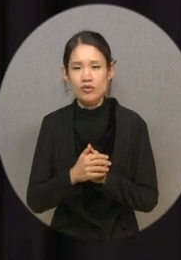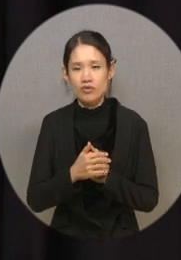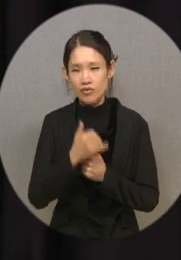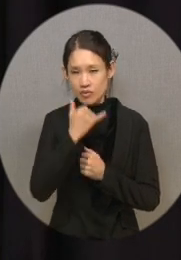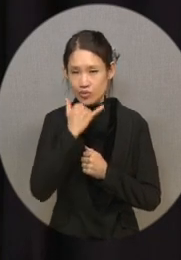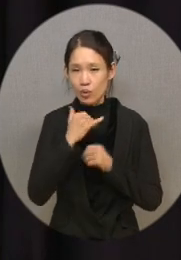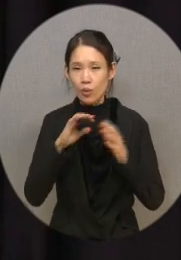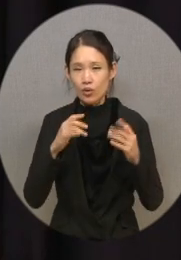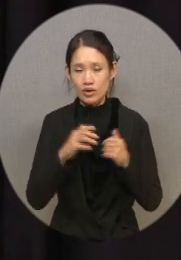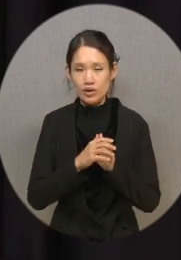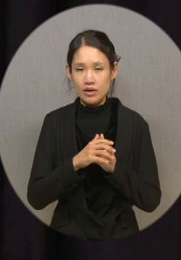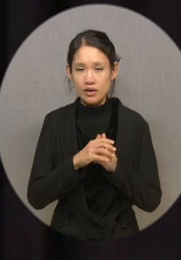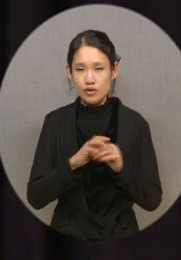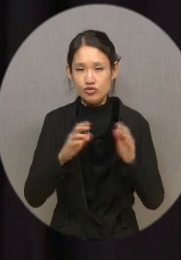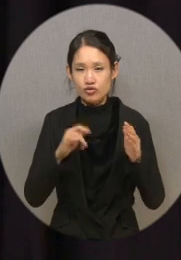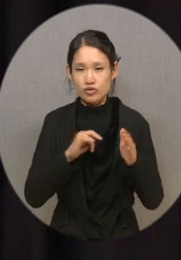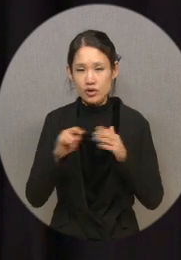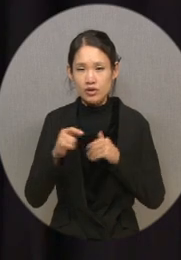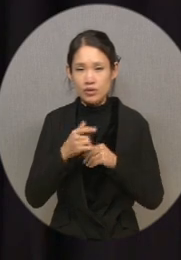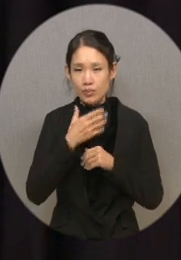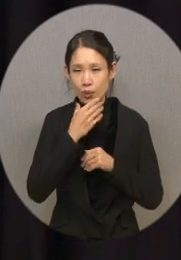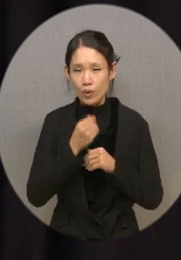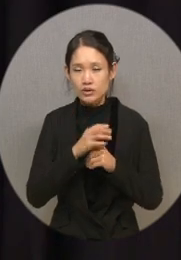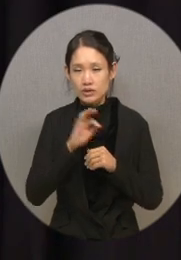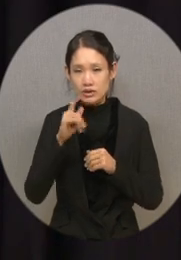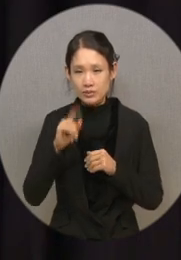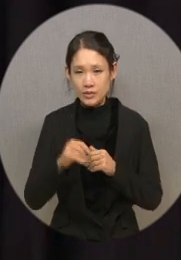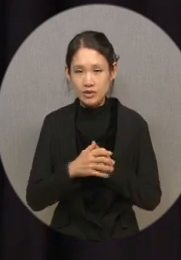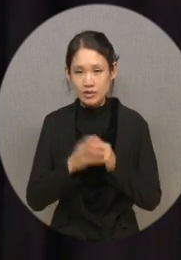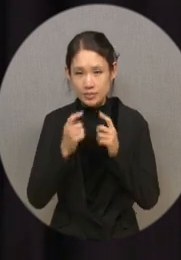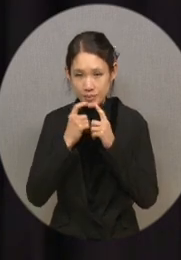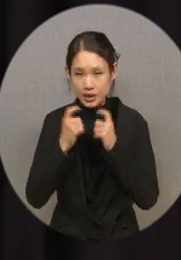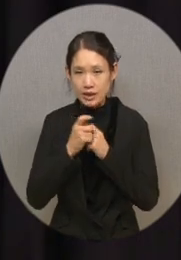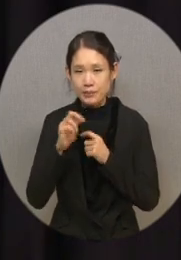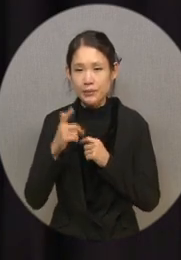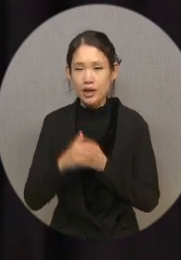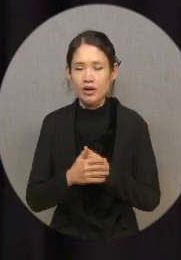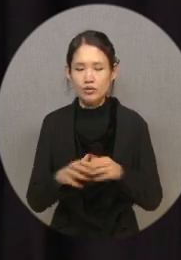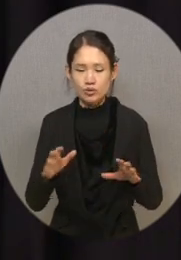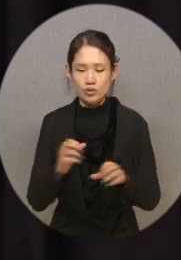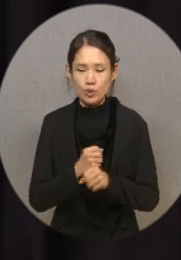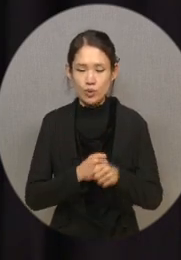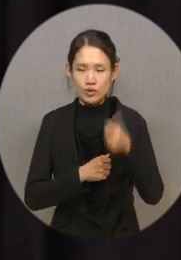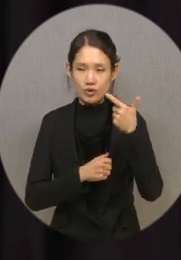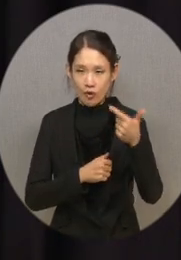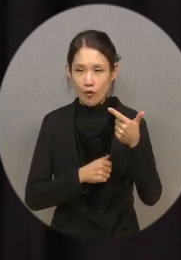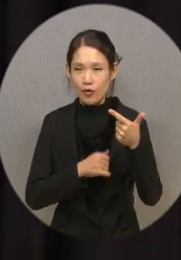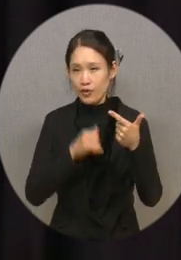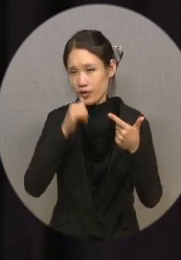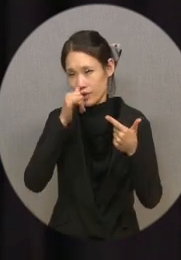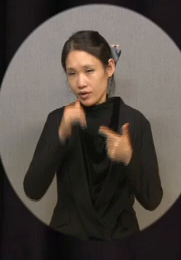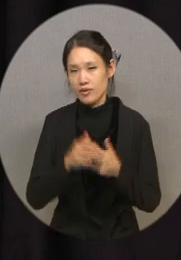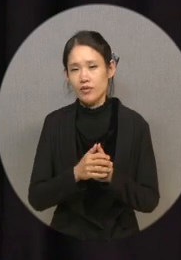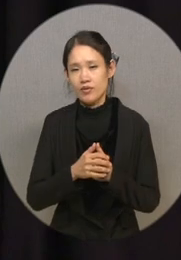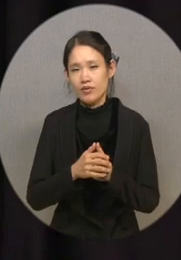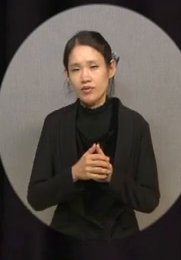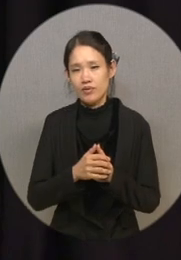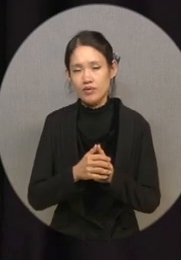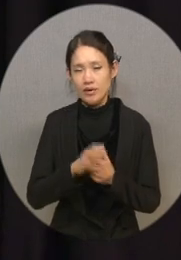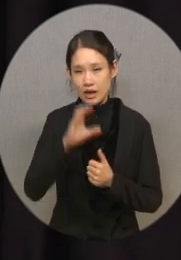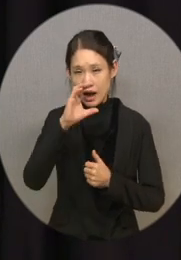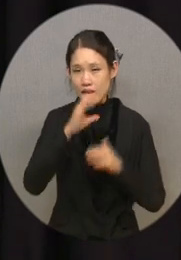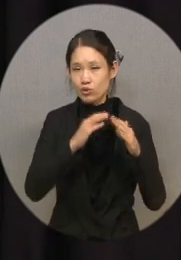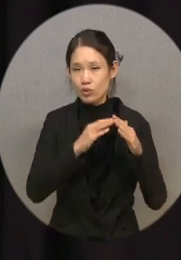독일에는 국가가 하는 복지망뿐만 아니라 그 민간망이 6개가 있어요. 그래서 그